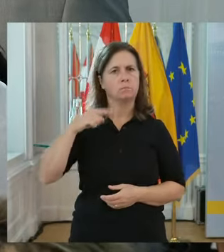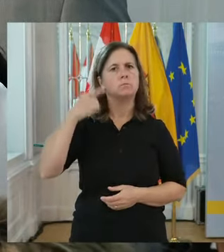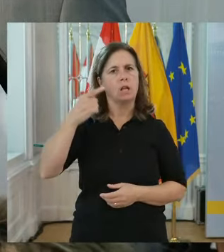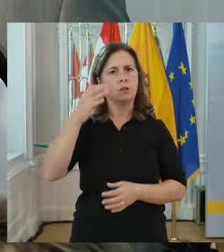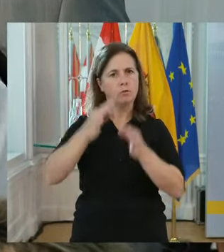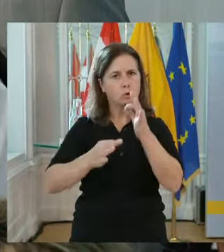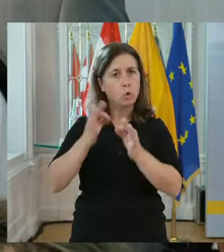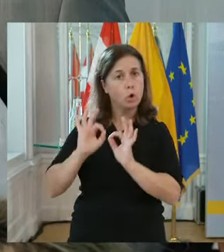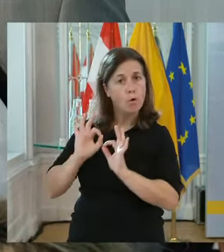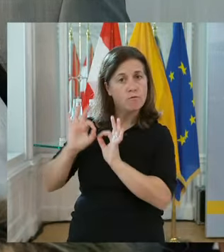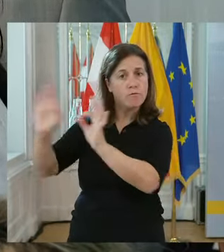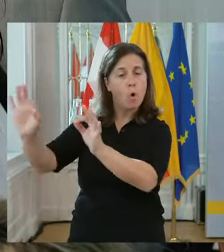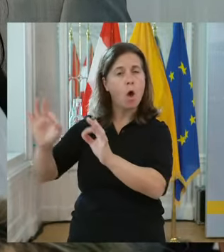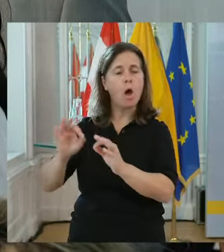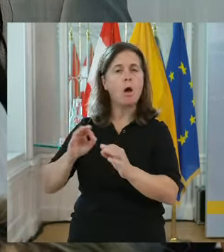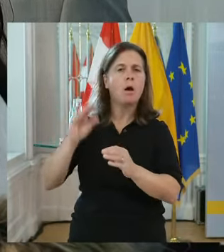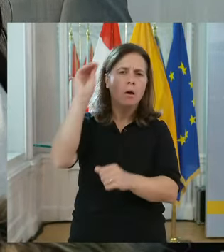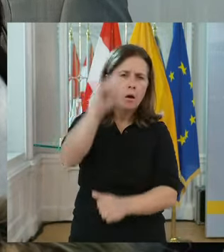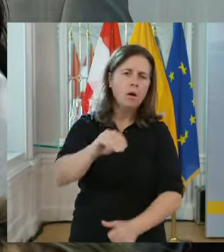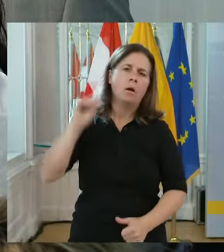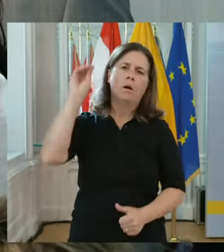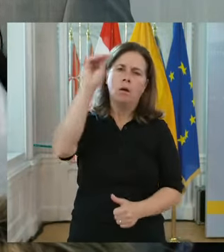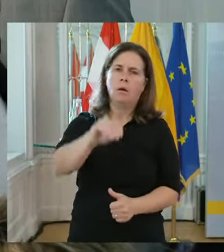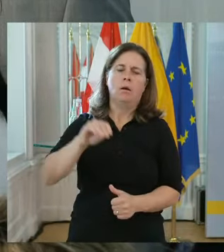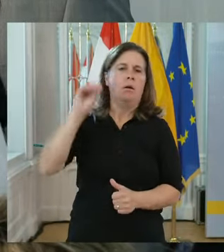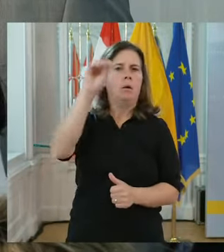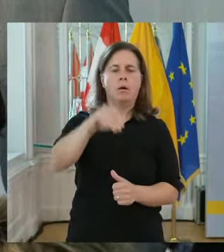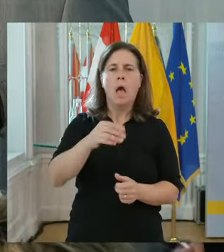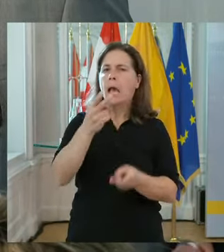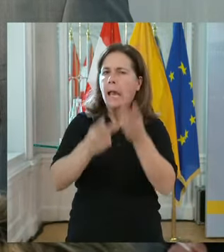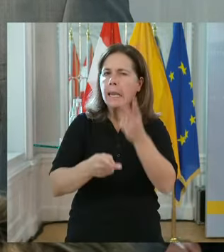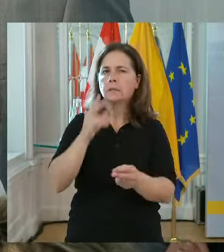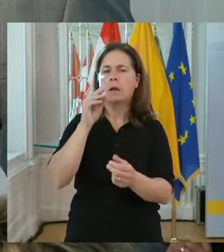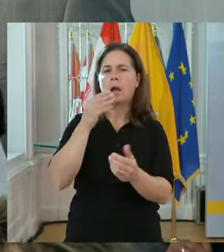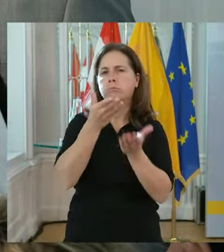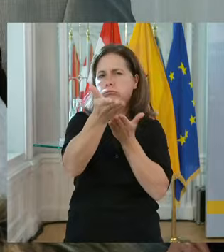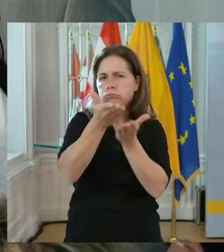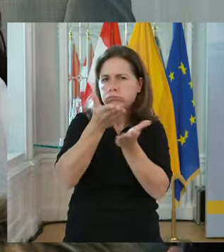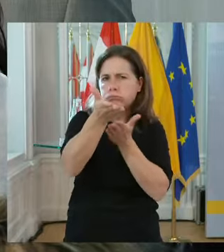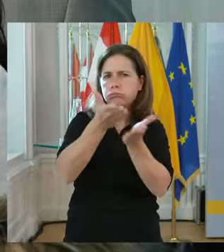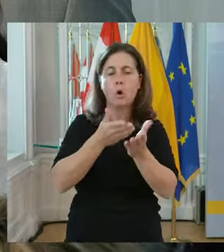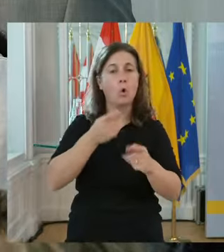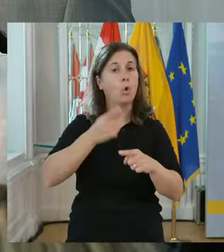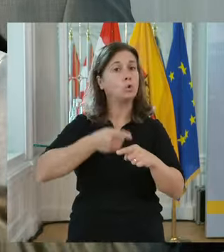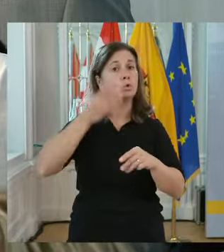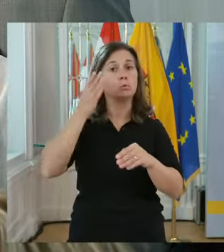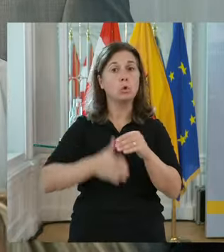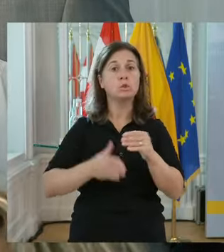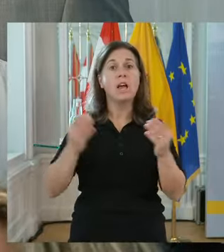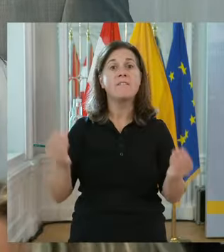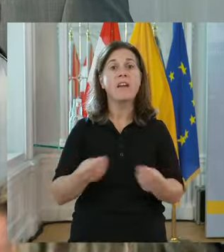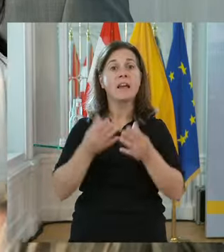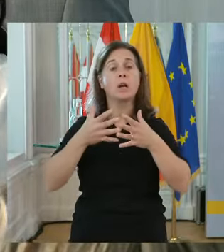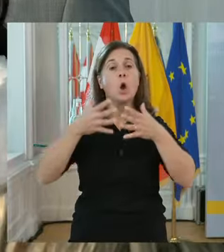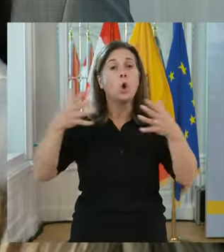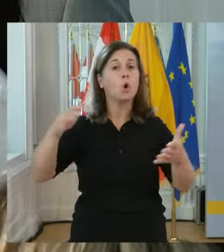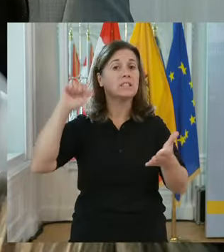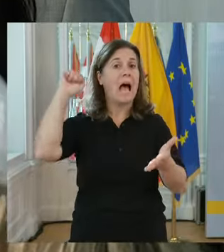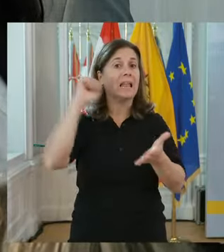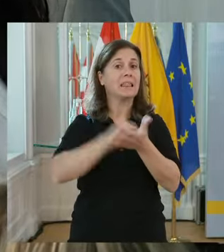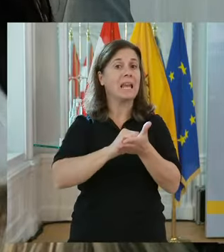eben für sie zu intervenieren. Ich habe mit den Richtern gesprochen und letztendlich aufgrund eines großen Artikels